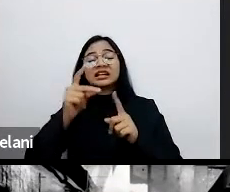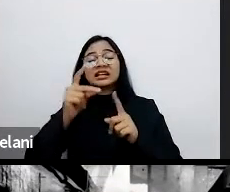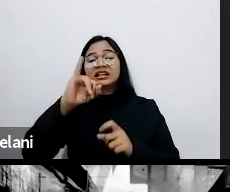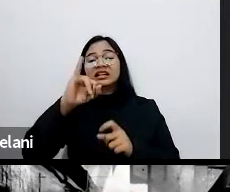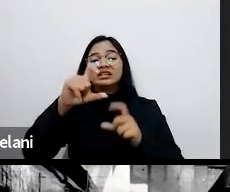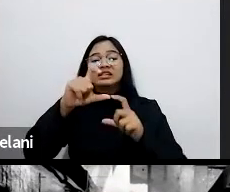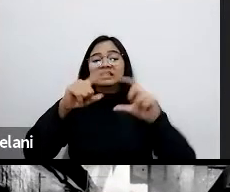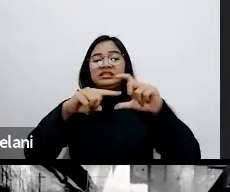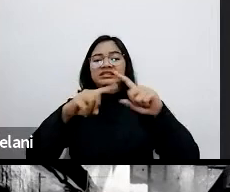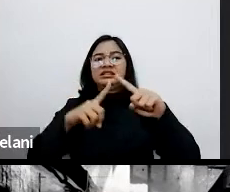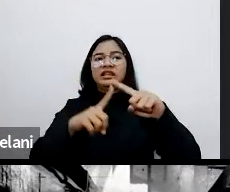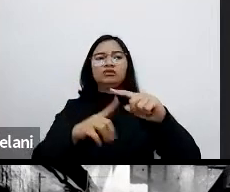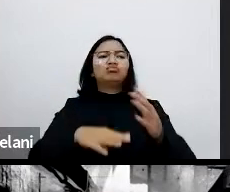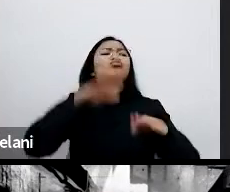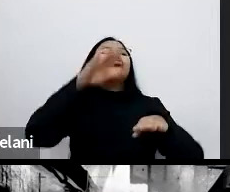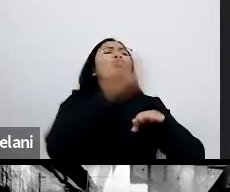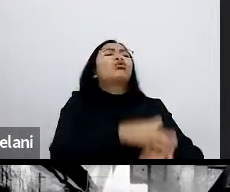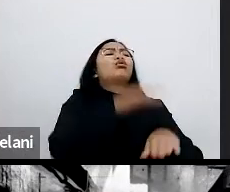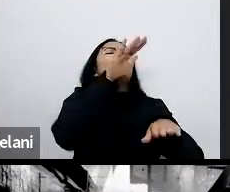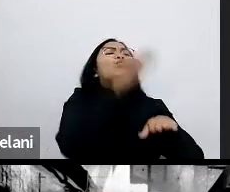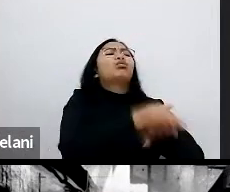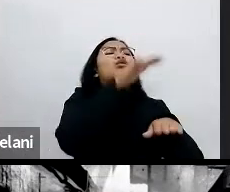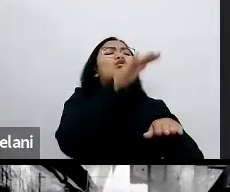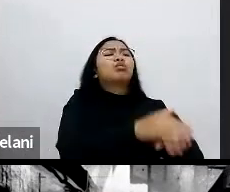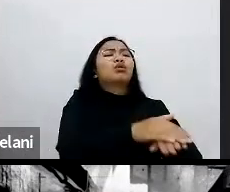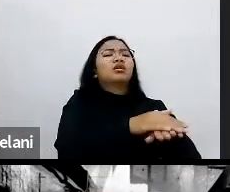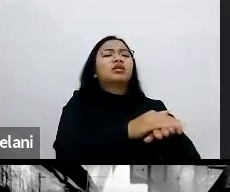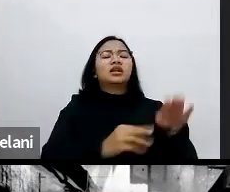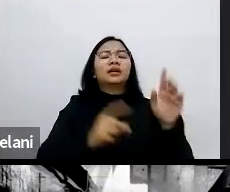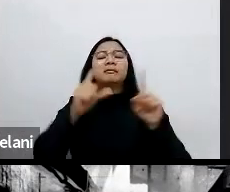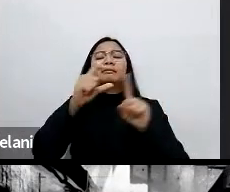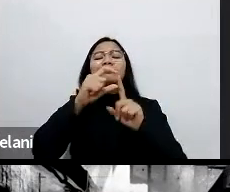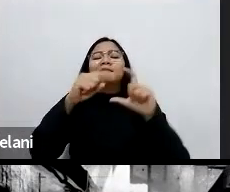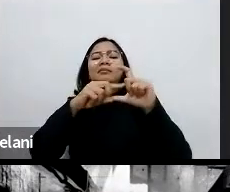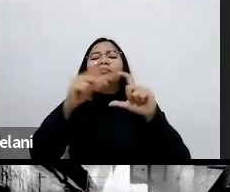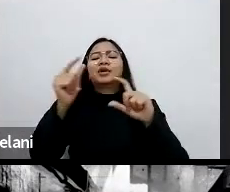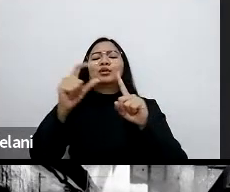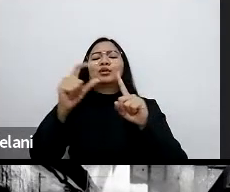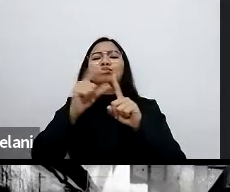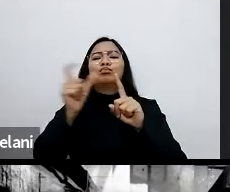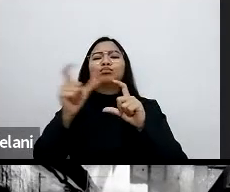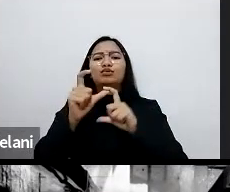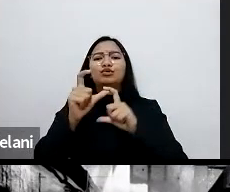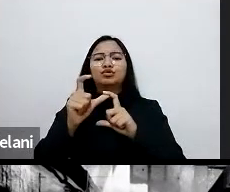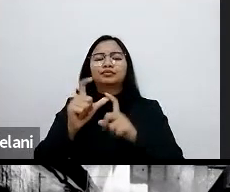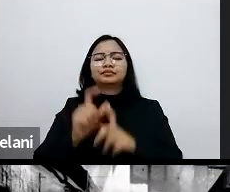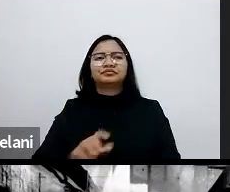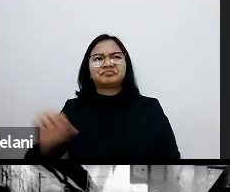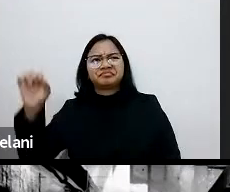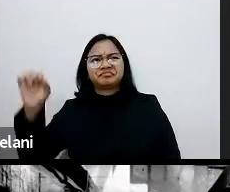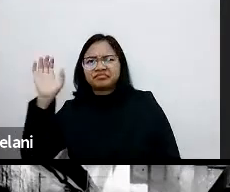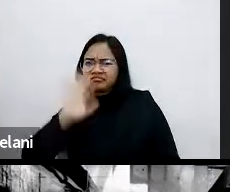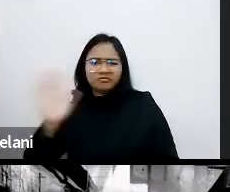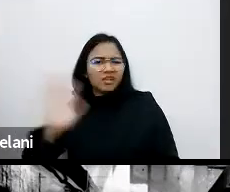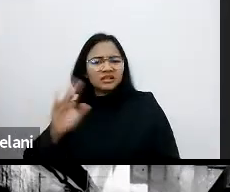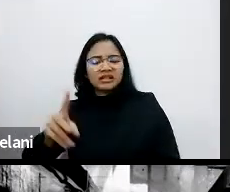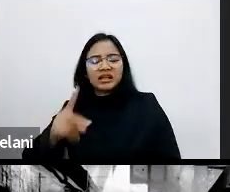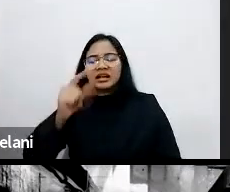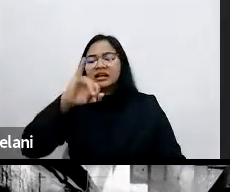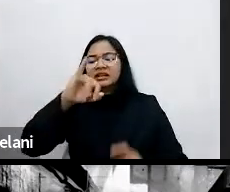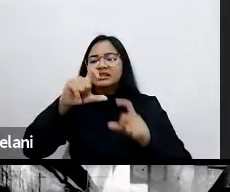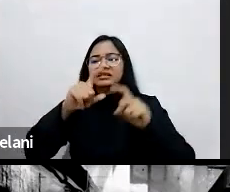kebijakan sering tidak berdasarkan informasi dan pengetahuan hasil riset yang mendalam. Nah, bagaimana kita mengatasi gap ini?